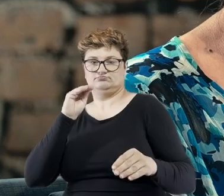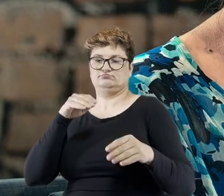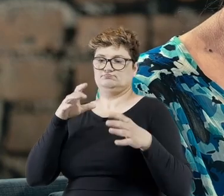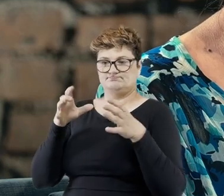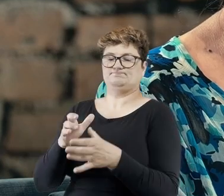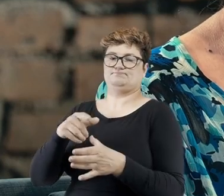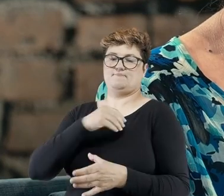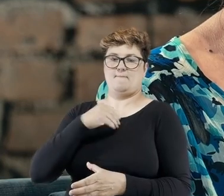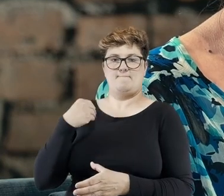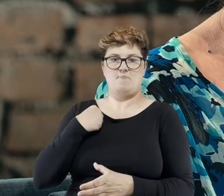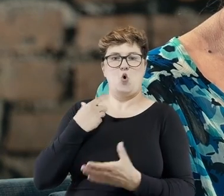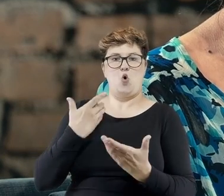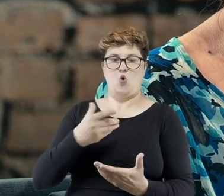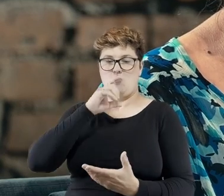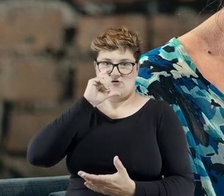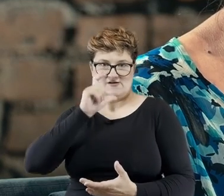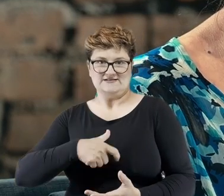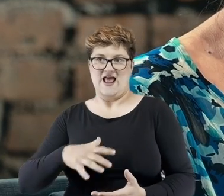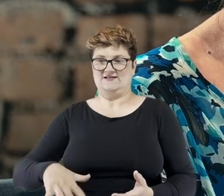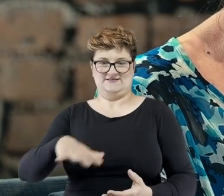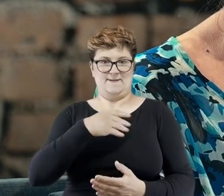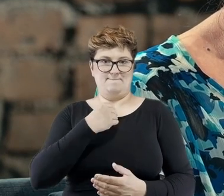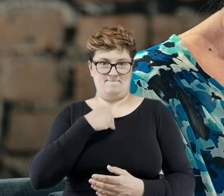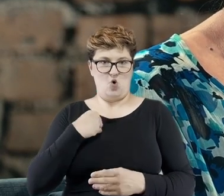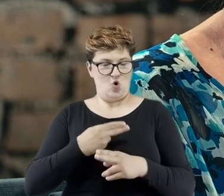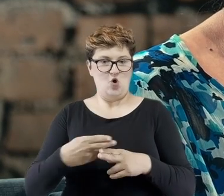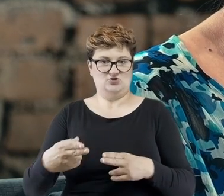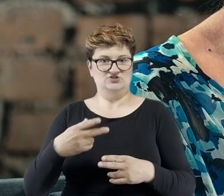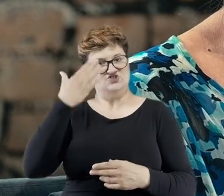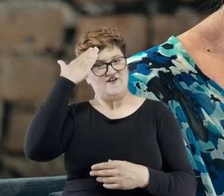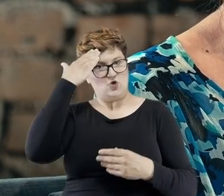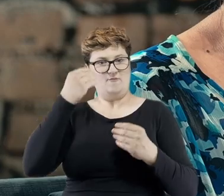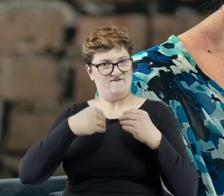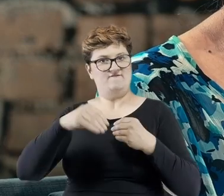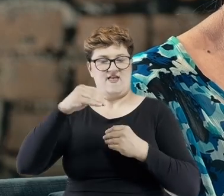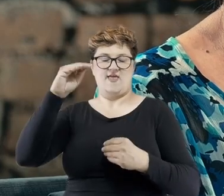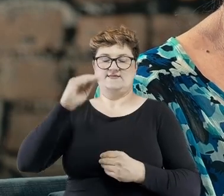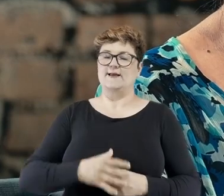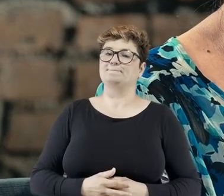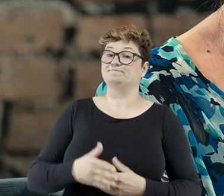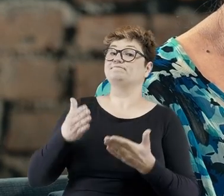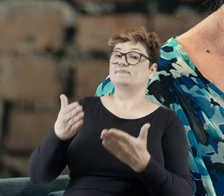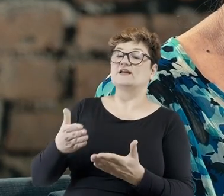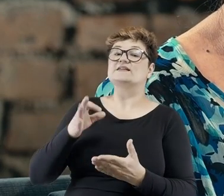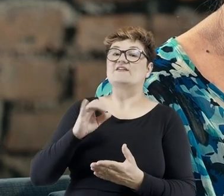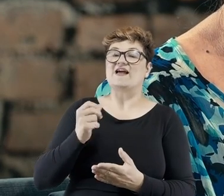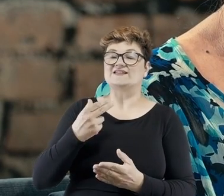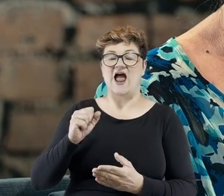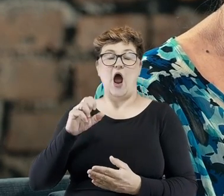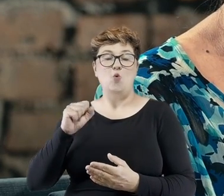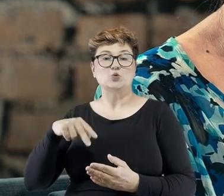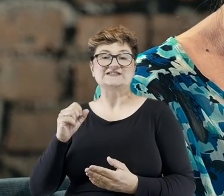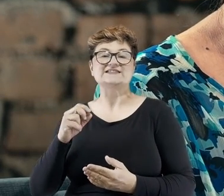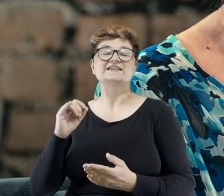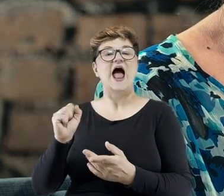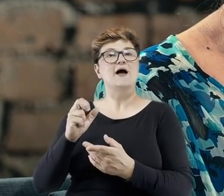jakościowo ta Polonia Gdańska była taka bardziej świadoma i wykształcona. Więc Stefania Augustyńska, wracając do tej naszej dzisiejszej bohaterki, była